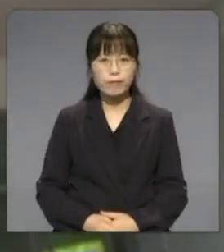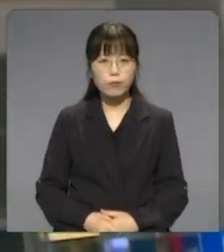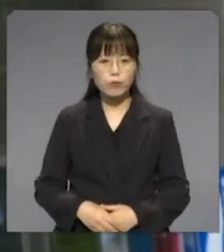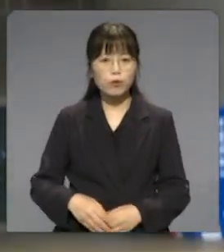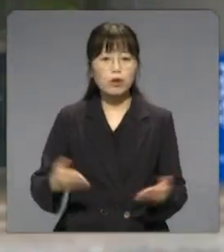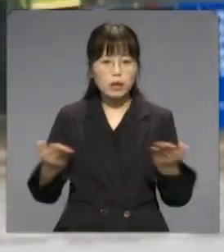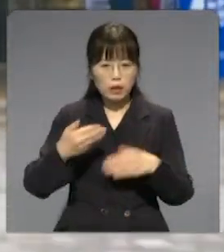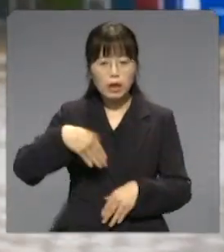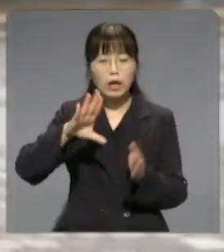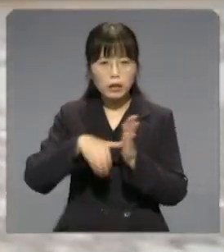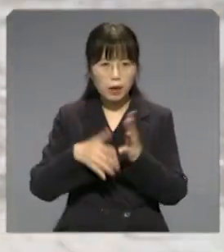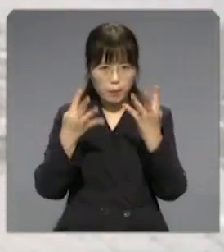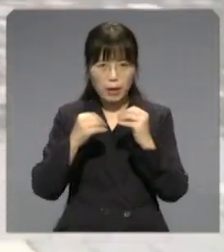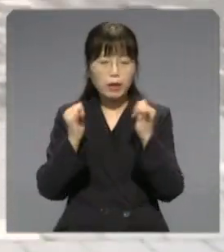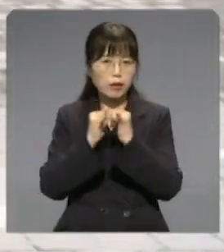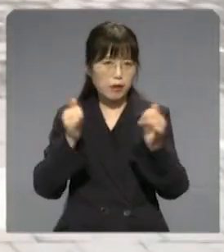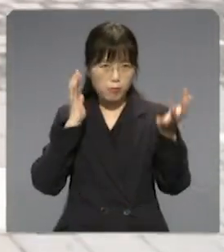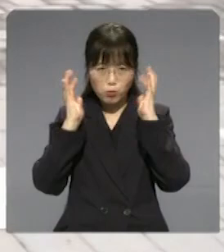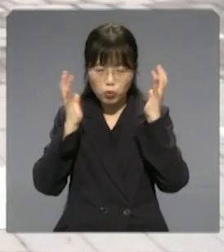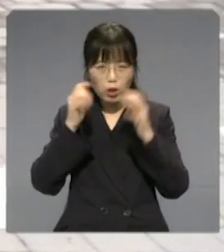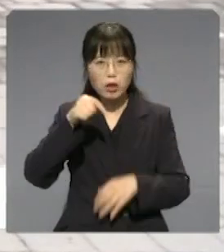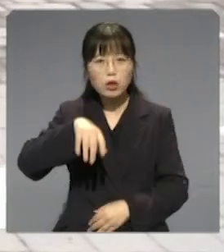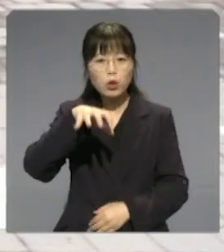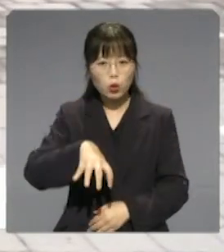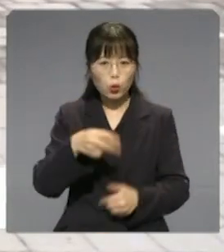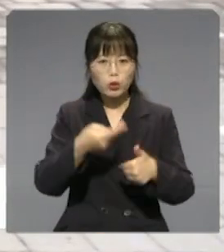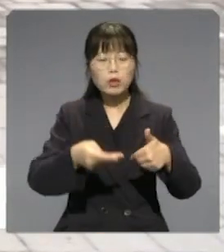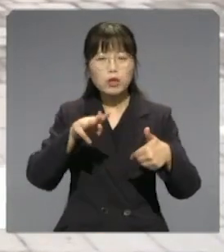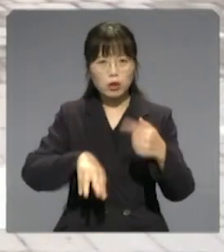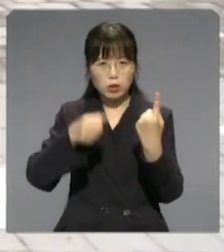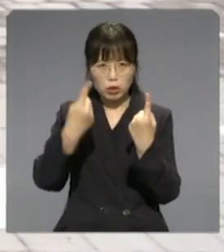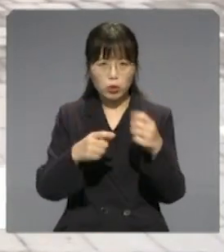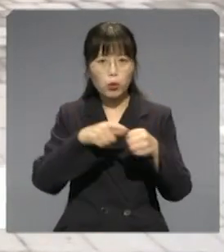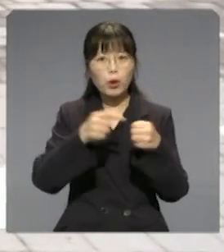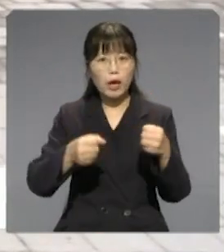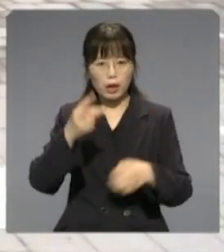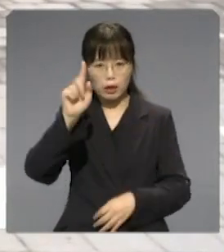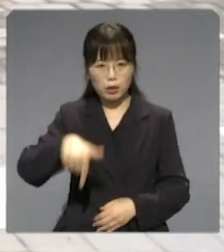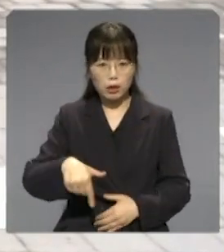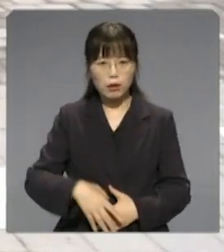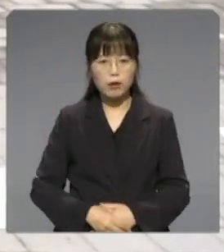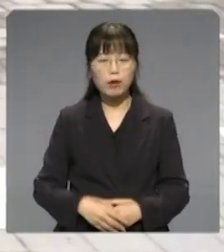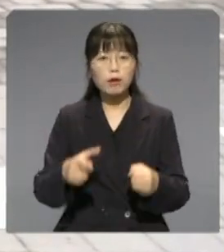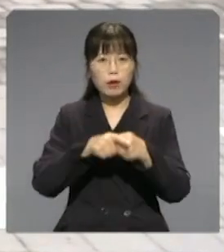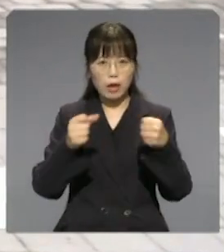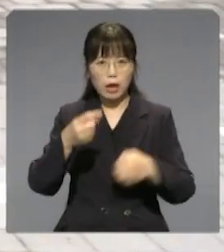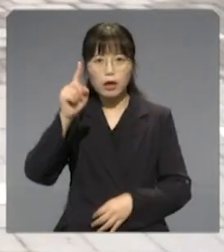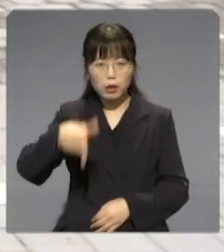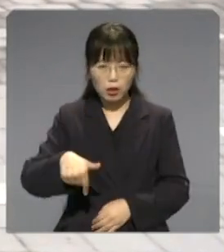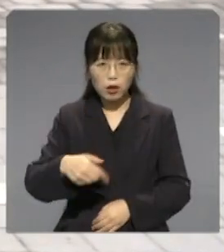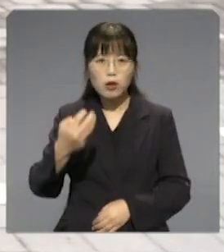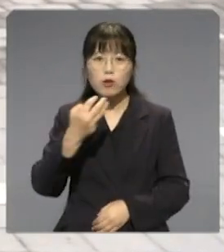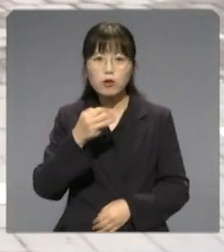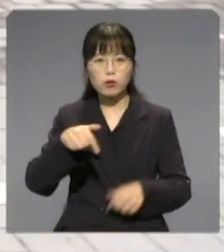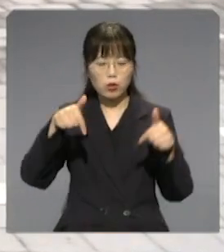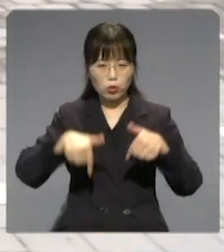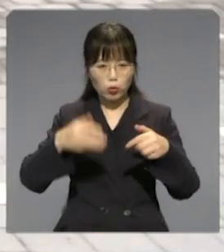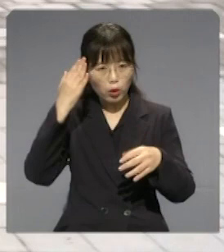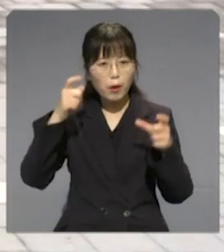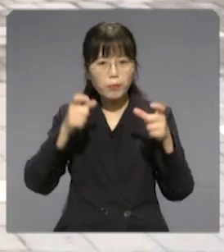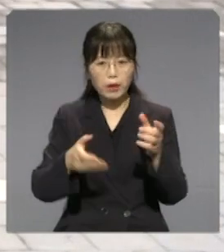출근 시간 많은 사람들로 북적거리는 이곳은 인천 1호선 계양역입니다. 계양역은 서구 검단